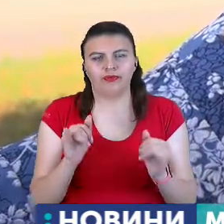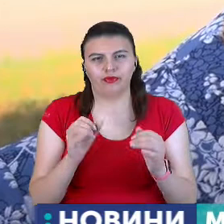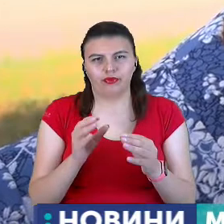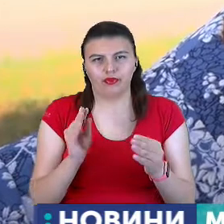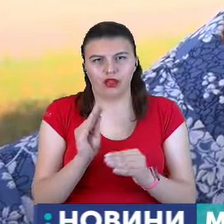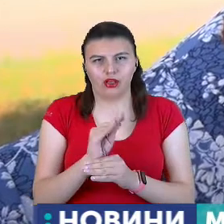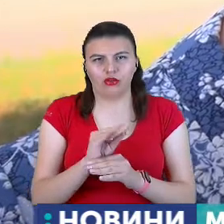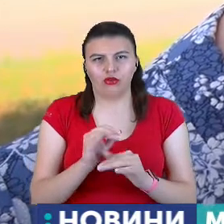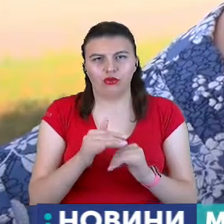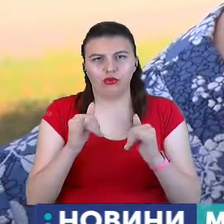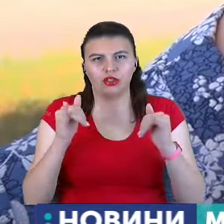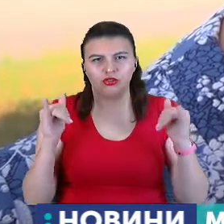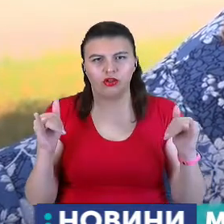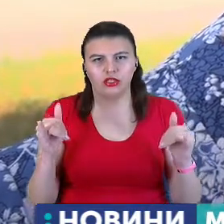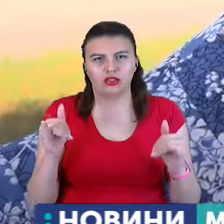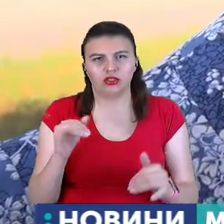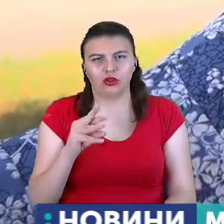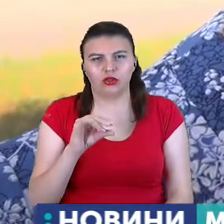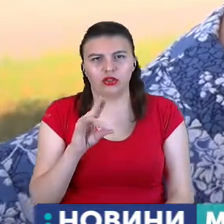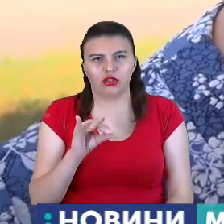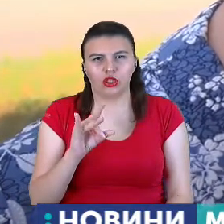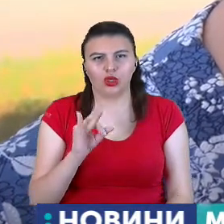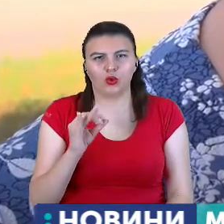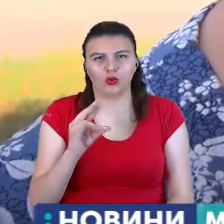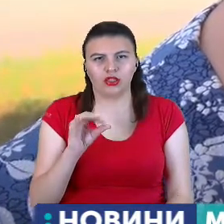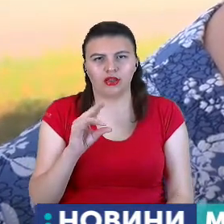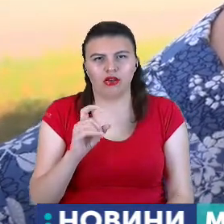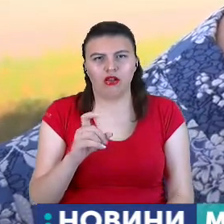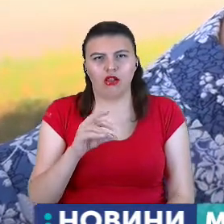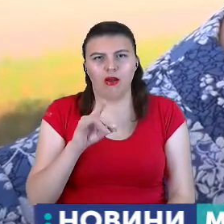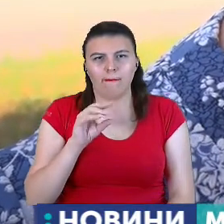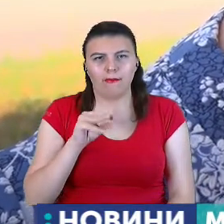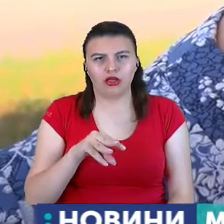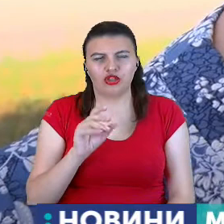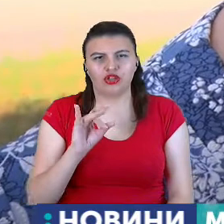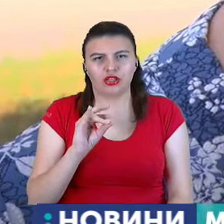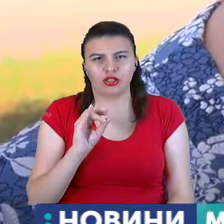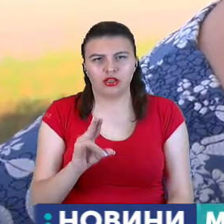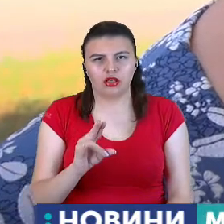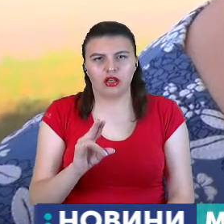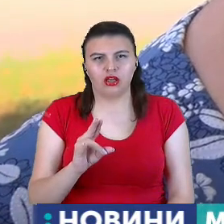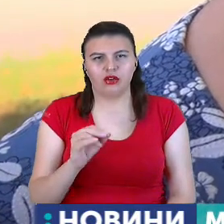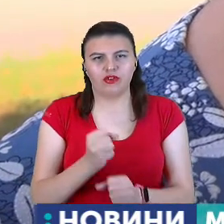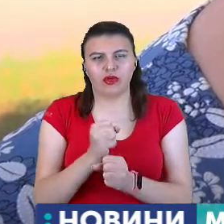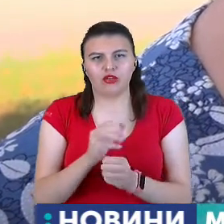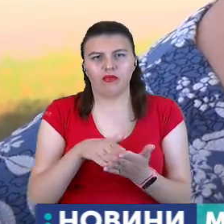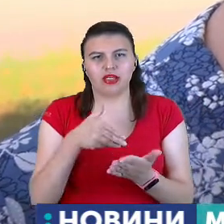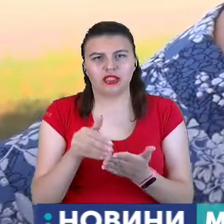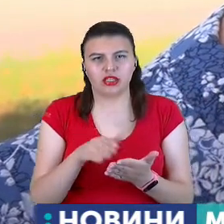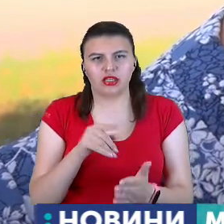накопичувались тонни ртутних ламп, шин, відпрацьованих мастил і